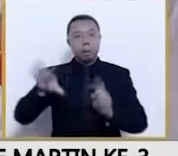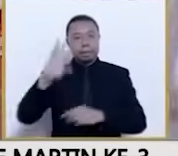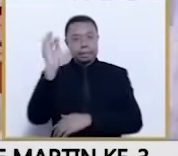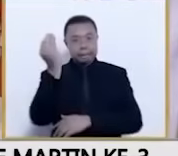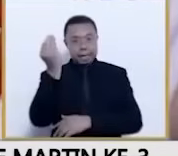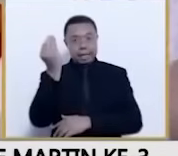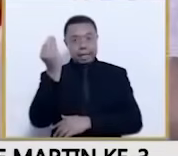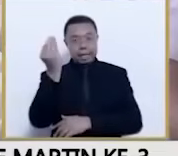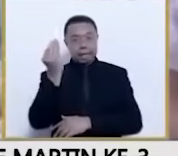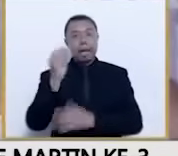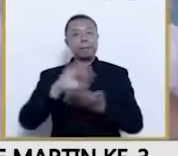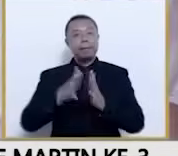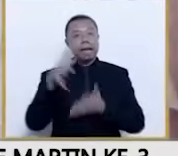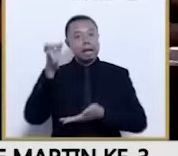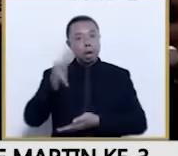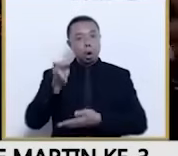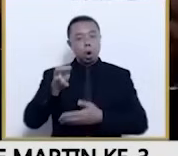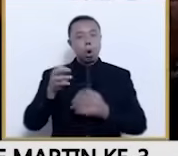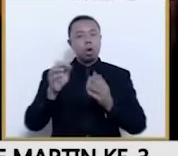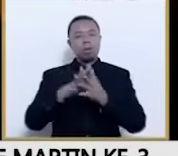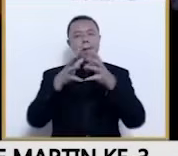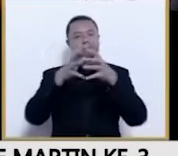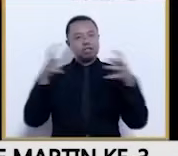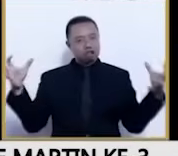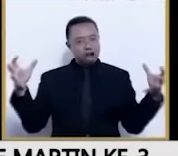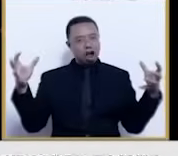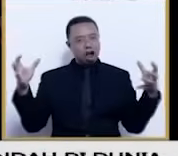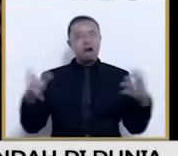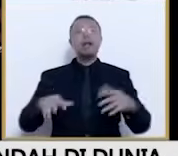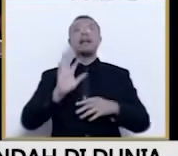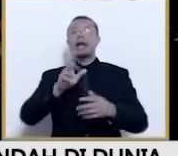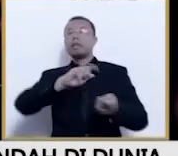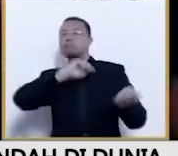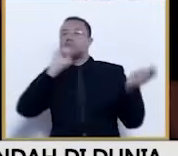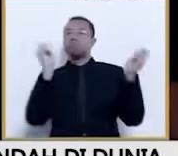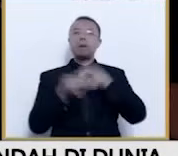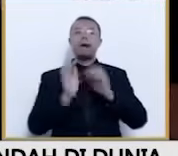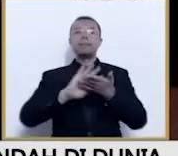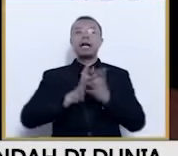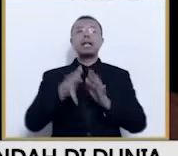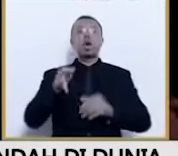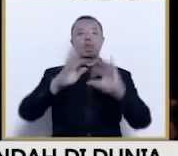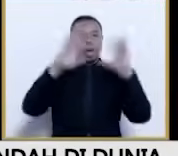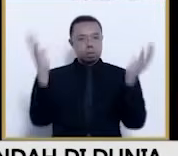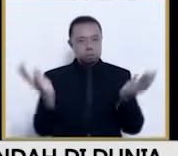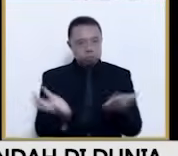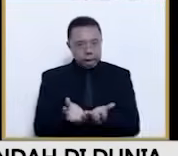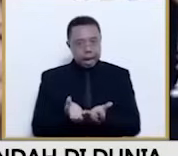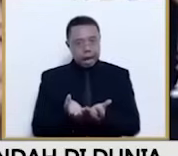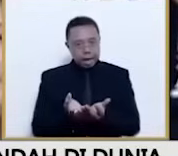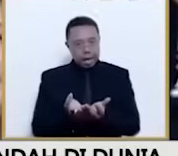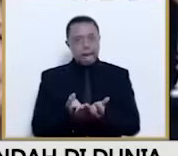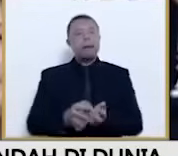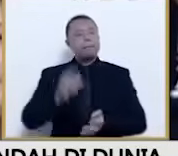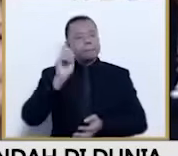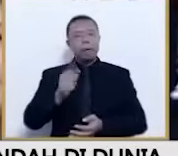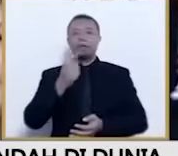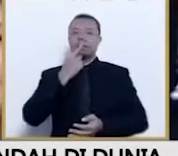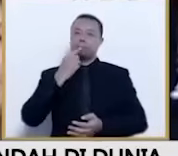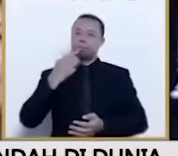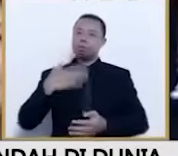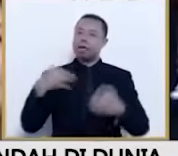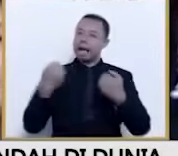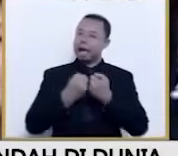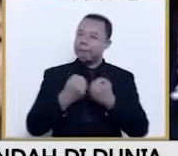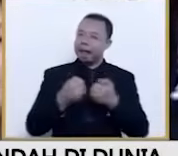DKI Jakarta sebagai kota metropolitan yang akan bertransformasi menjadi kota global tentu saja memiliki